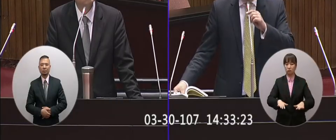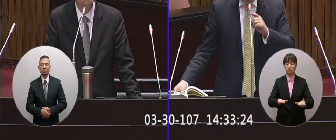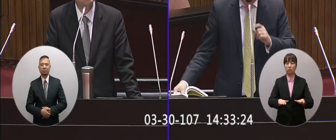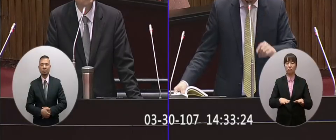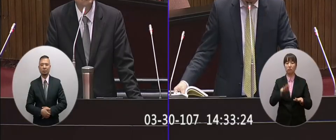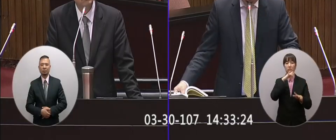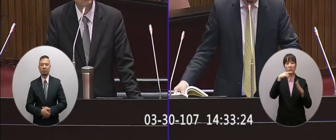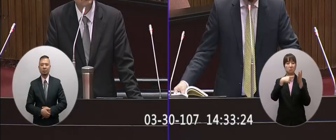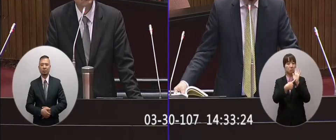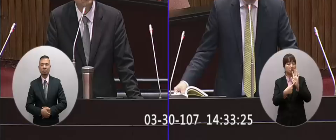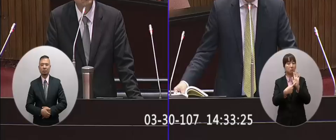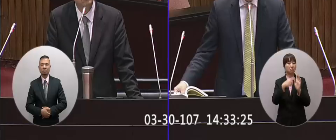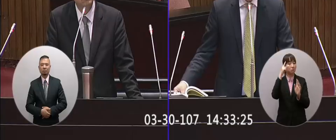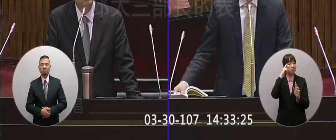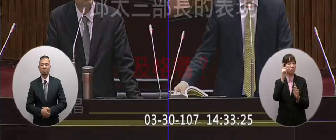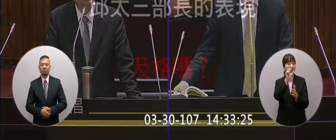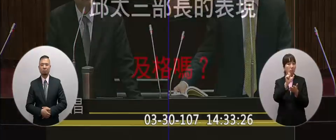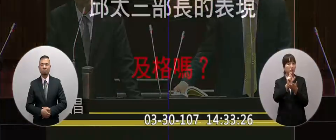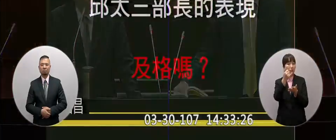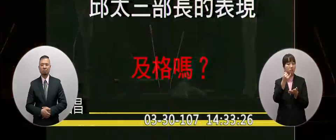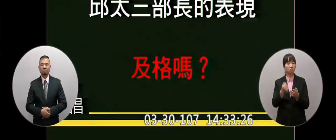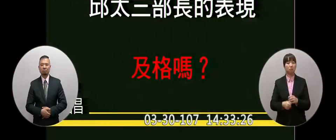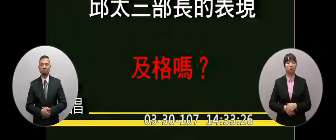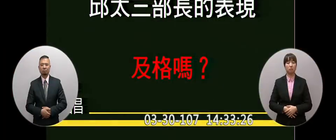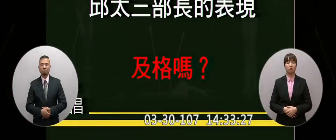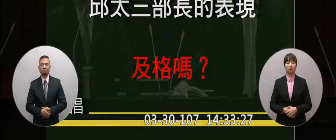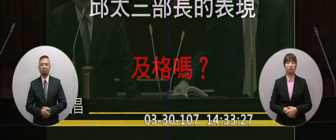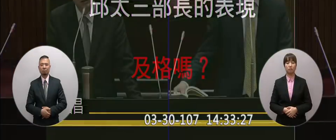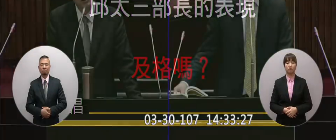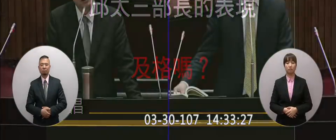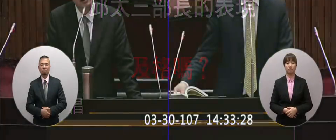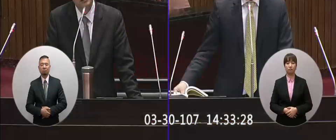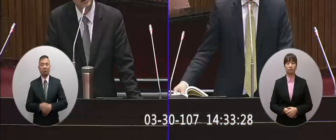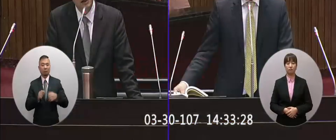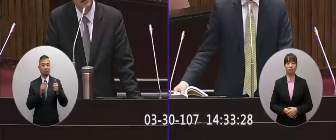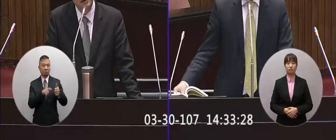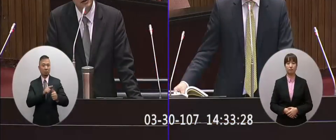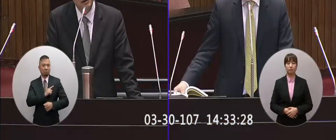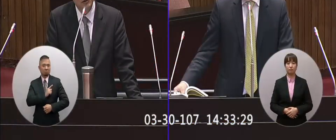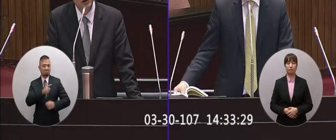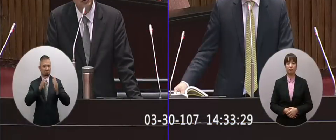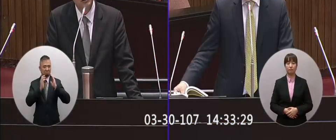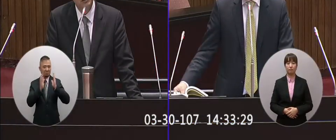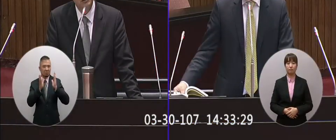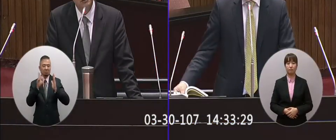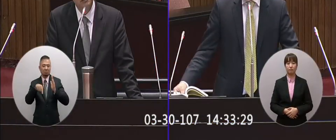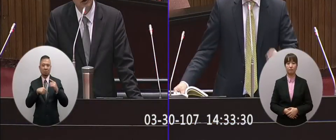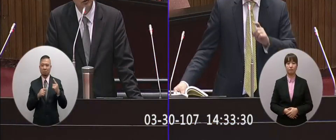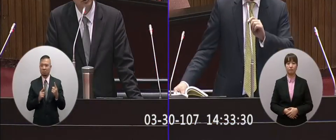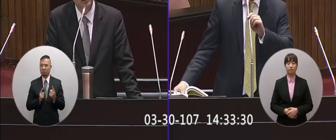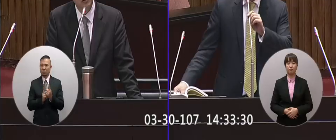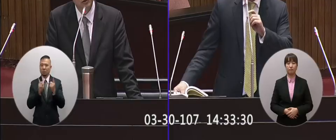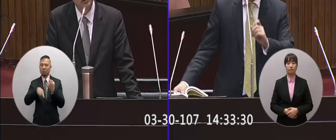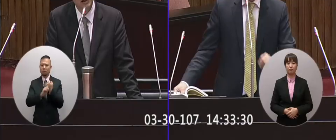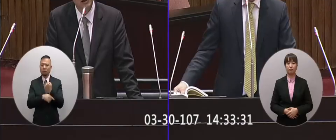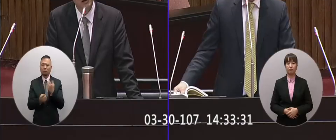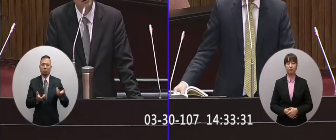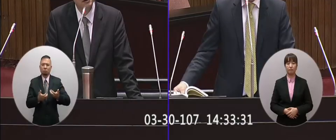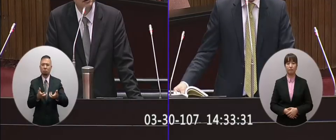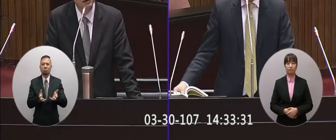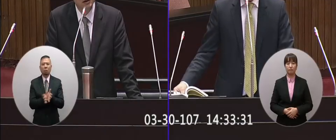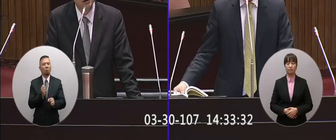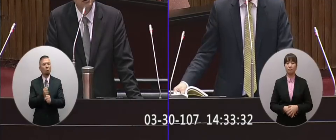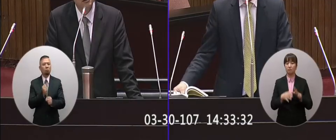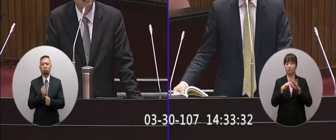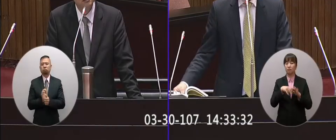止，他的表现及格吗？ 他非常积极，也非常认真的在推动法务部的工作了